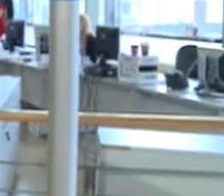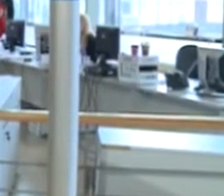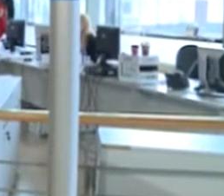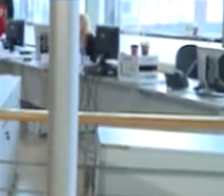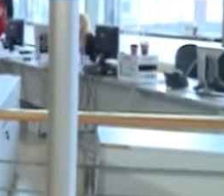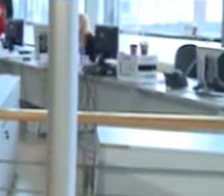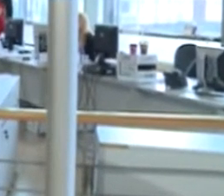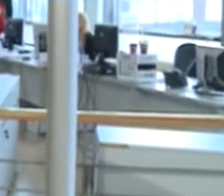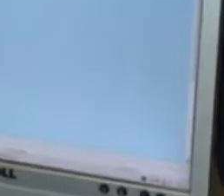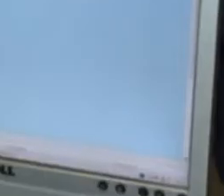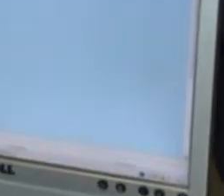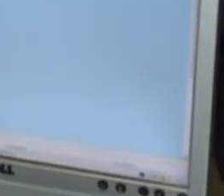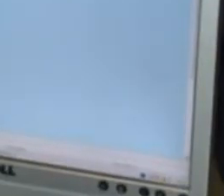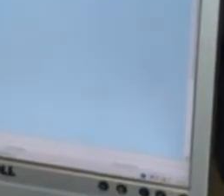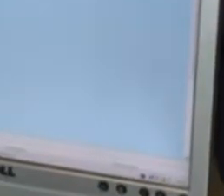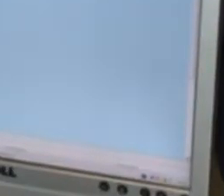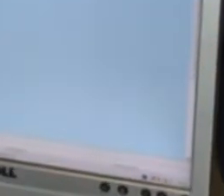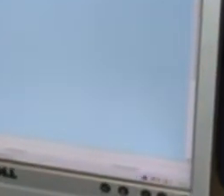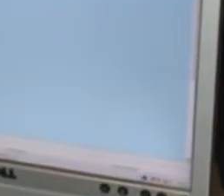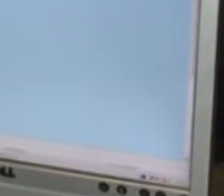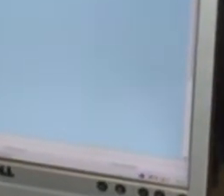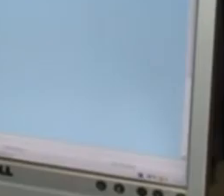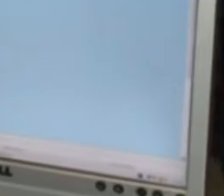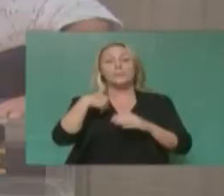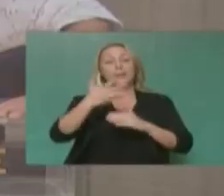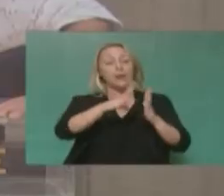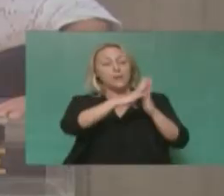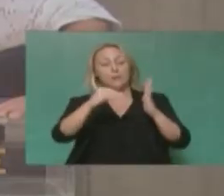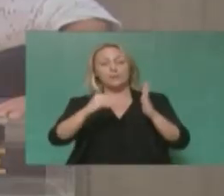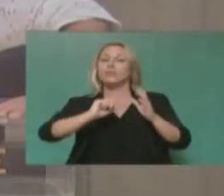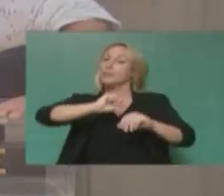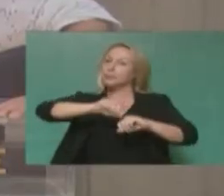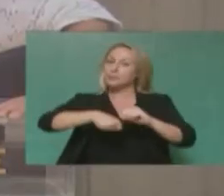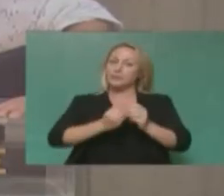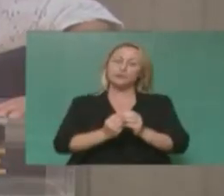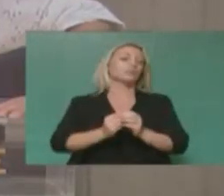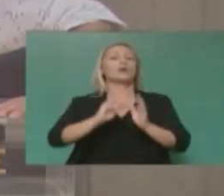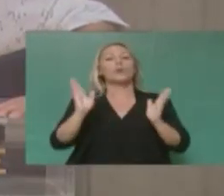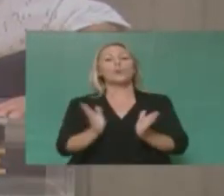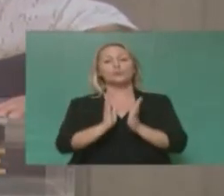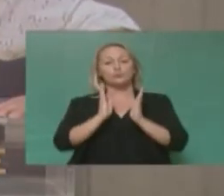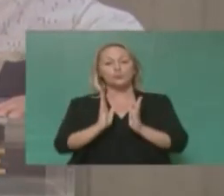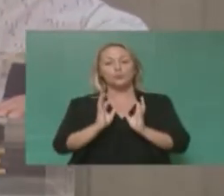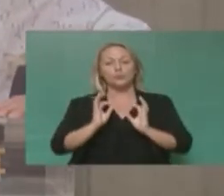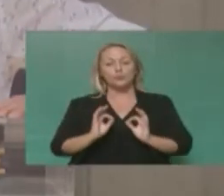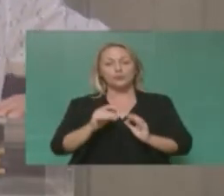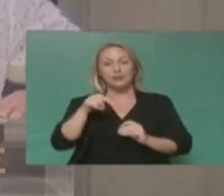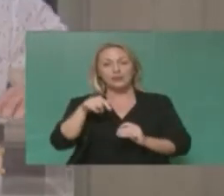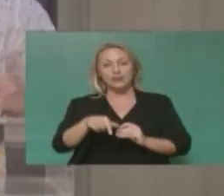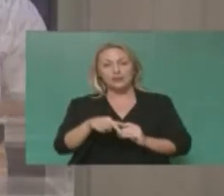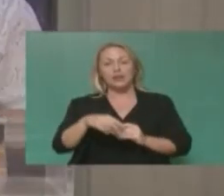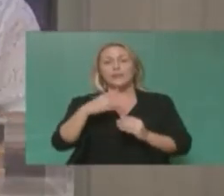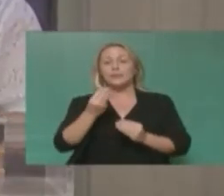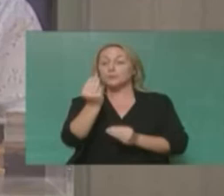Μεταρρύθμισης και Ελεκτρονικής Διακυβέρνησης, Γιώργος Αβαρλής. Θα αξιοποιήσουμε με βέλτιστο